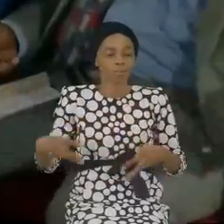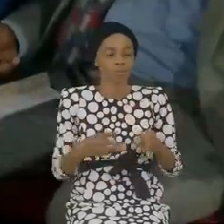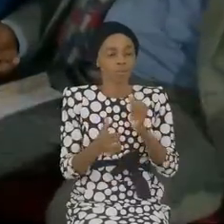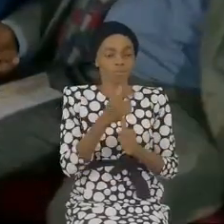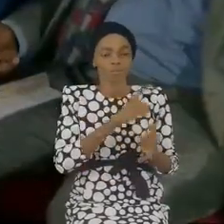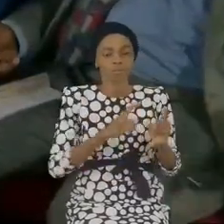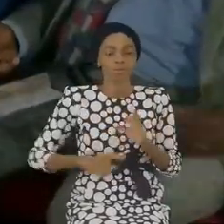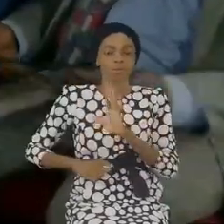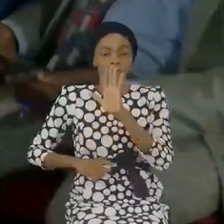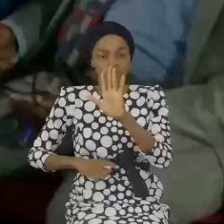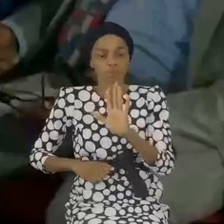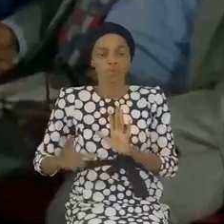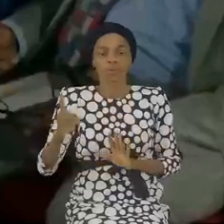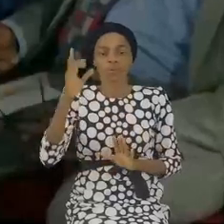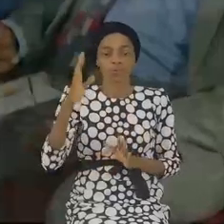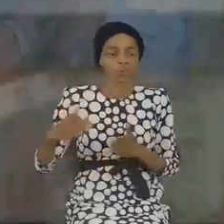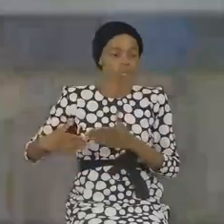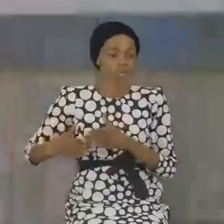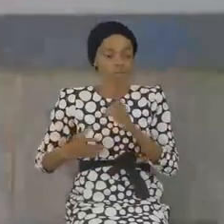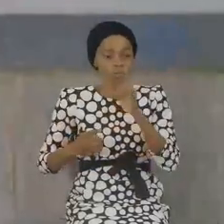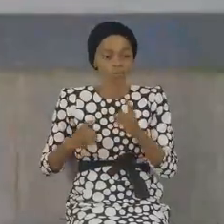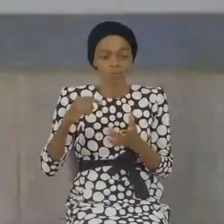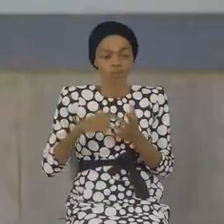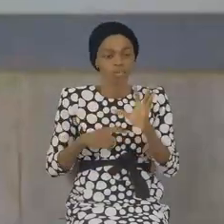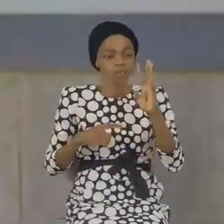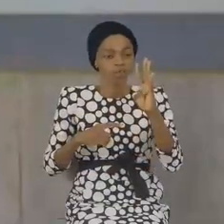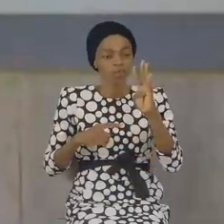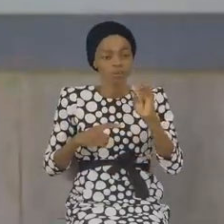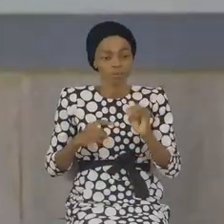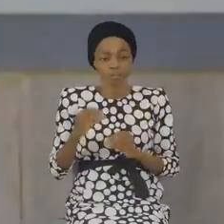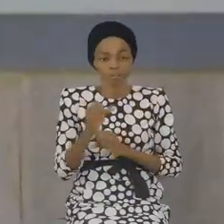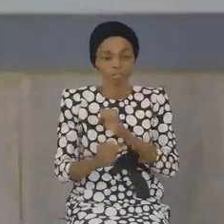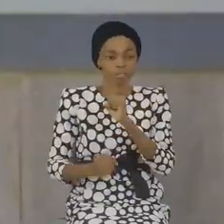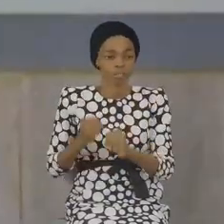t'a fait faire pendant ces 40 années dans le désert.